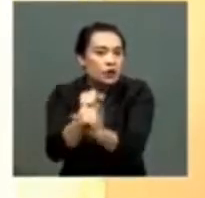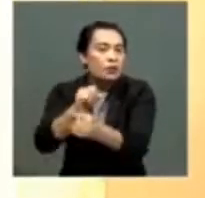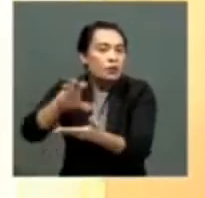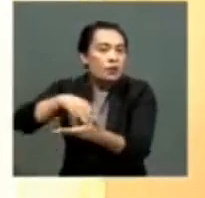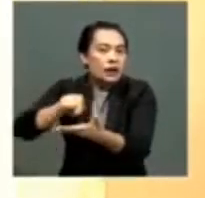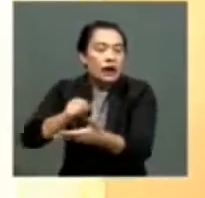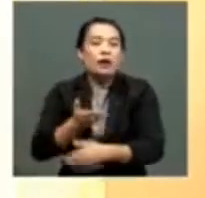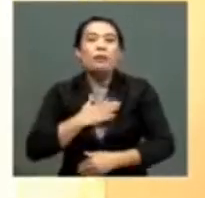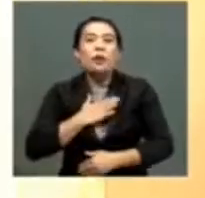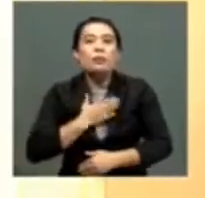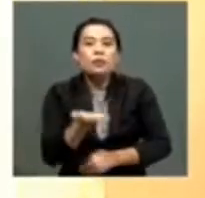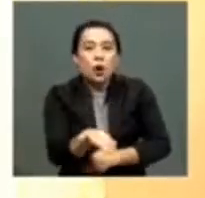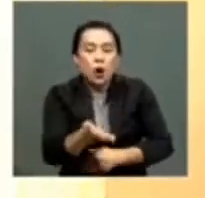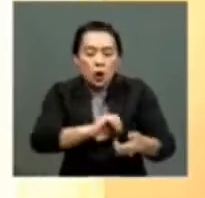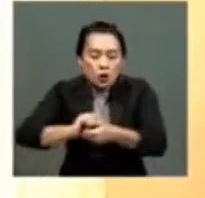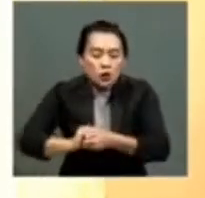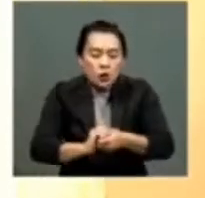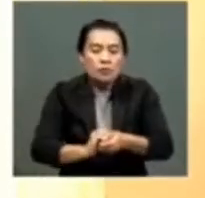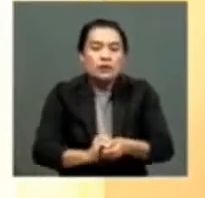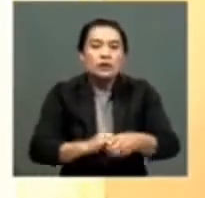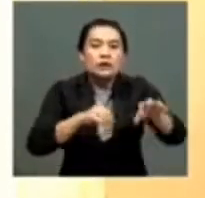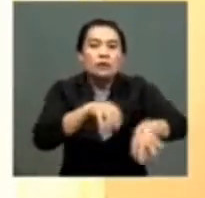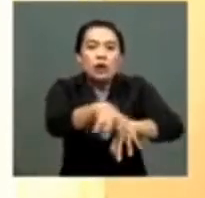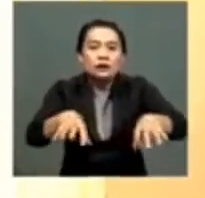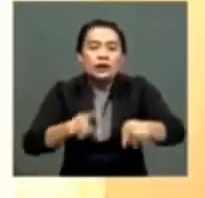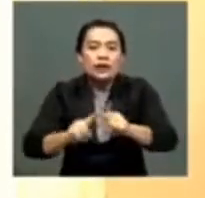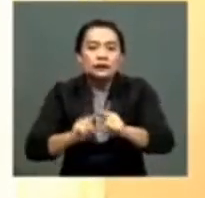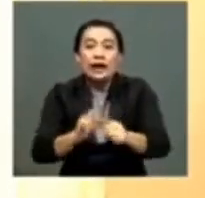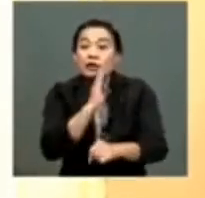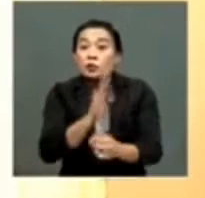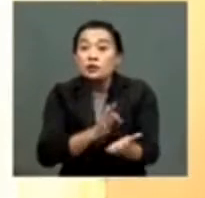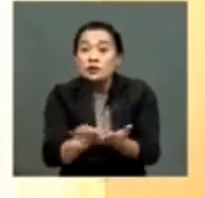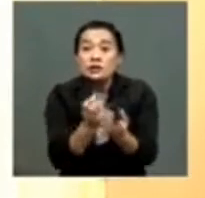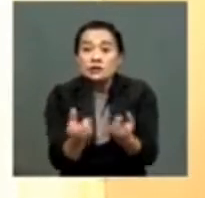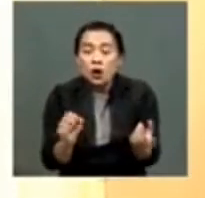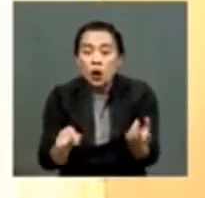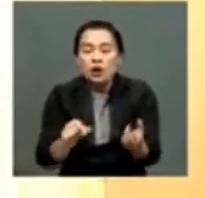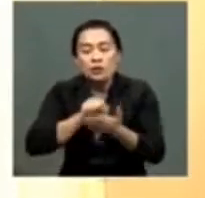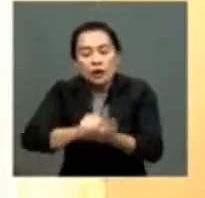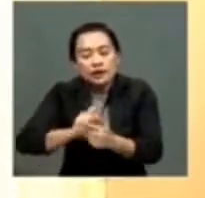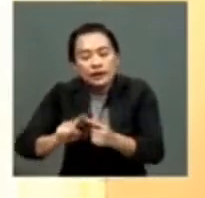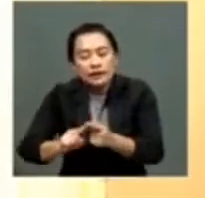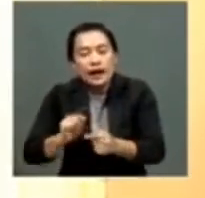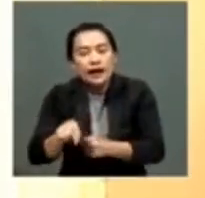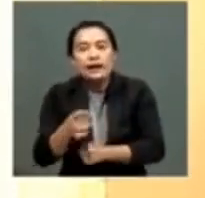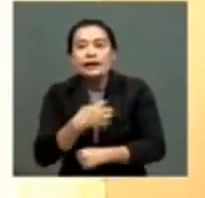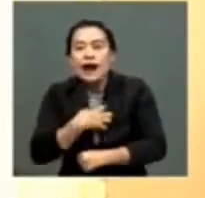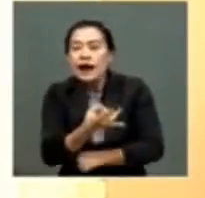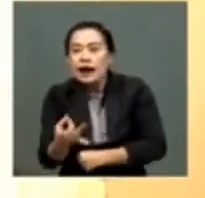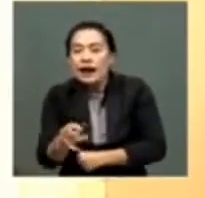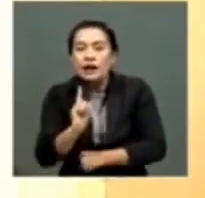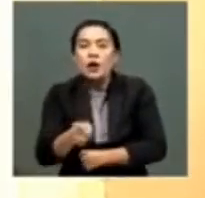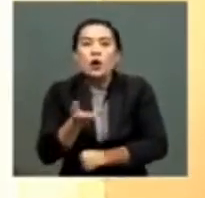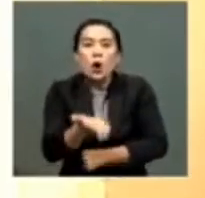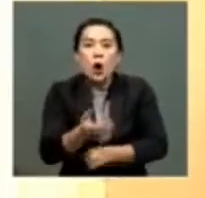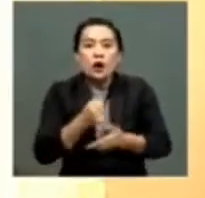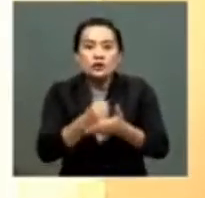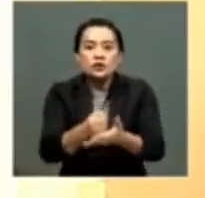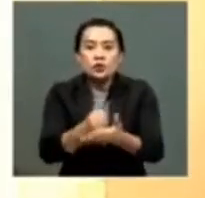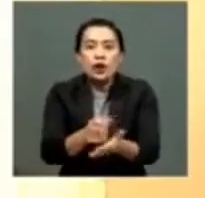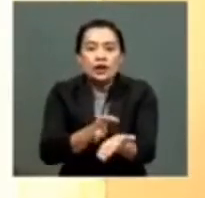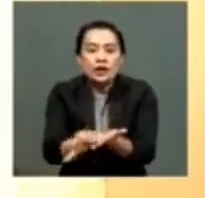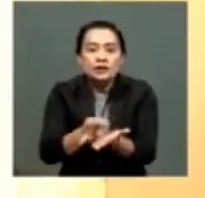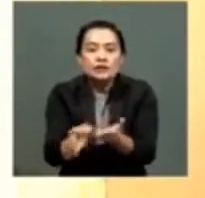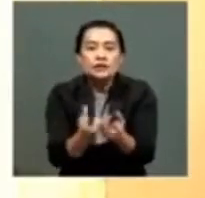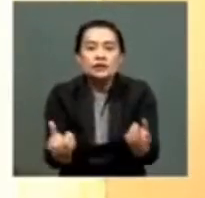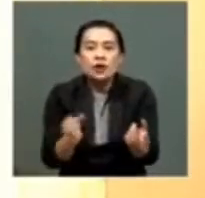มือจากบริษัทขนาดใหญ่ต่างๆหากท่านต้องการซื้อของหรือใช้บริการอะไรขอให้ท่านช่วยกันสั่งซื้อของและใช้